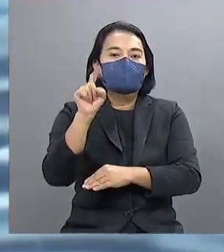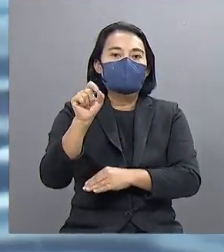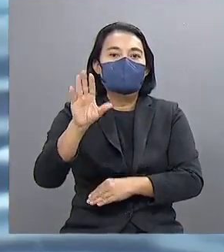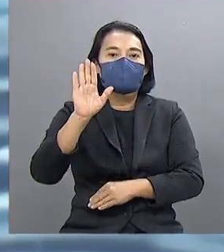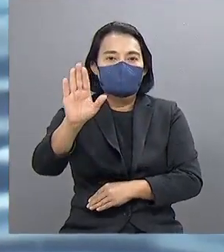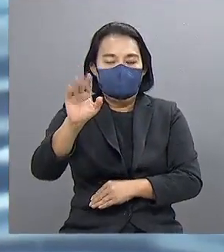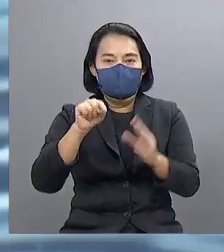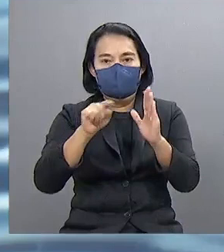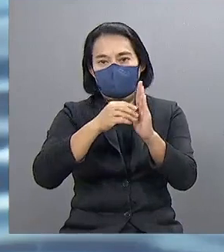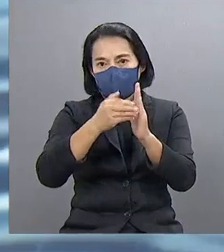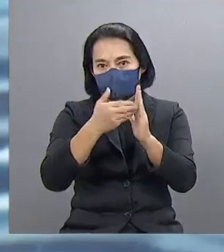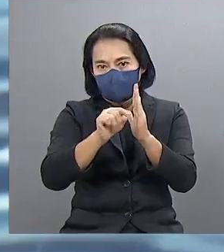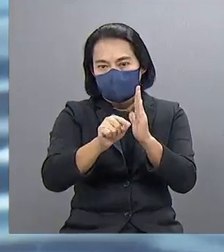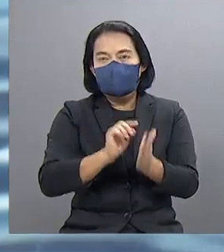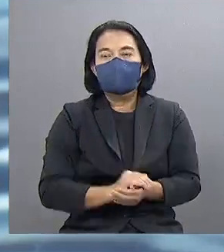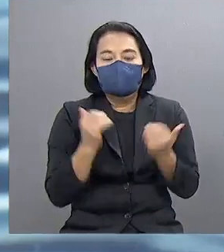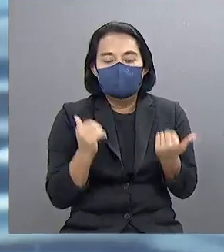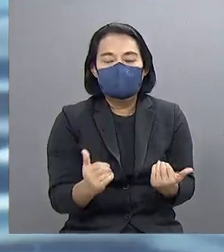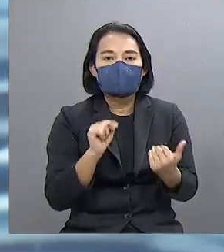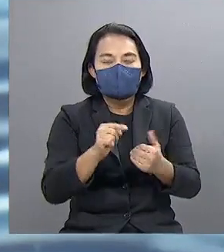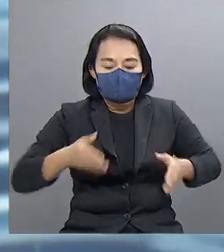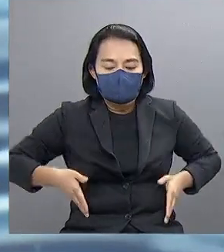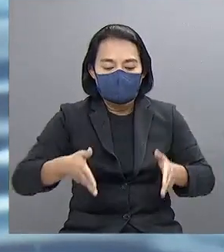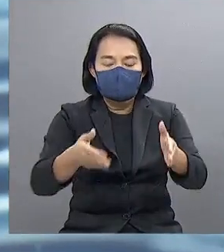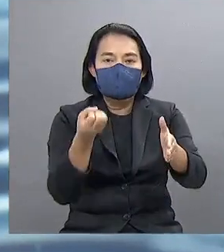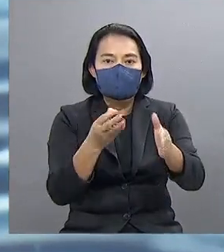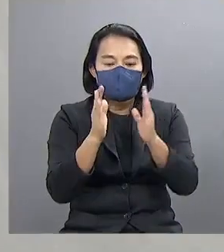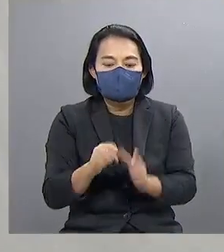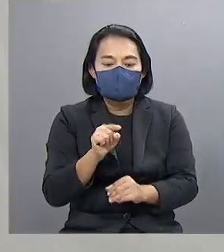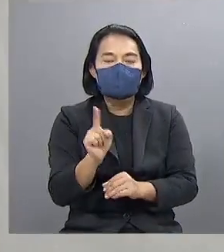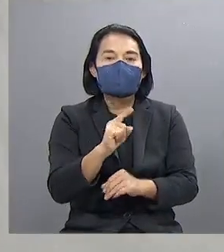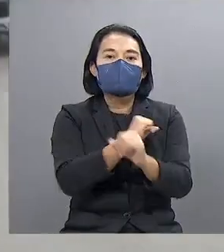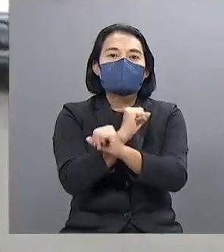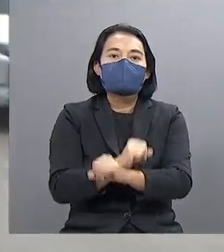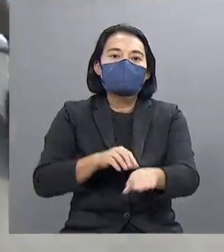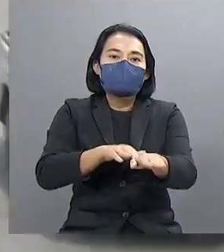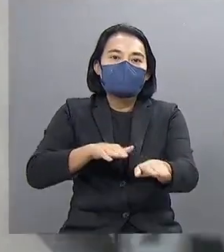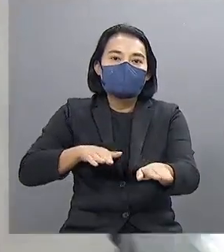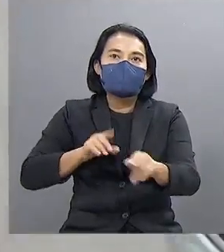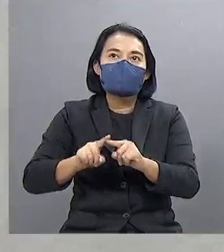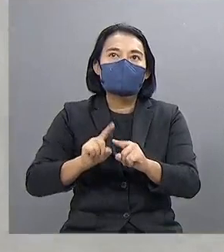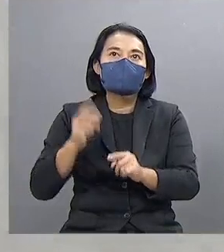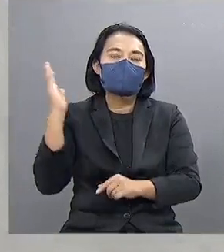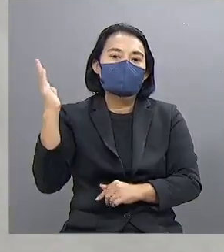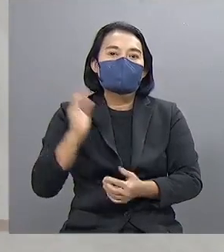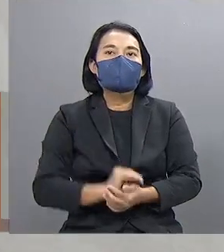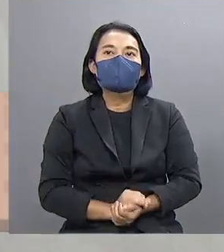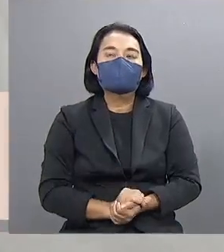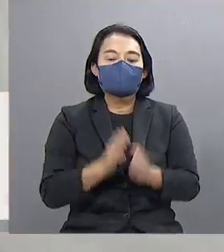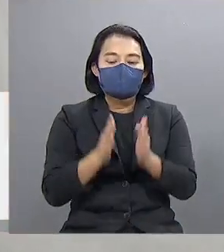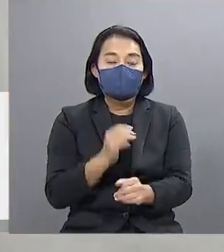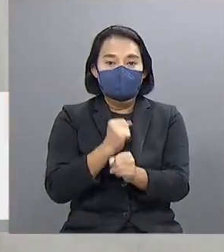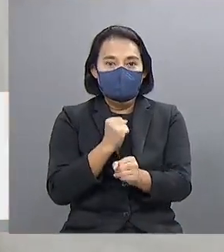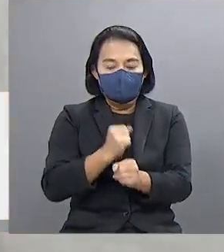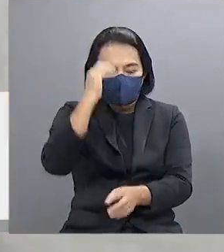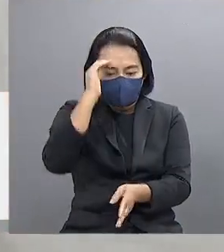แน่นต้องมีการเปิดช่องทางพิเศษเพื่อป้องกันรถสะสมและติดขัดค่ะเจ้าหน้าที่ตำรวจทางหลวงนครราชสี